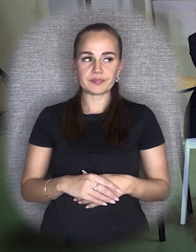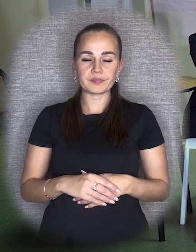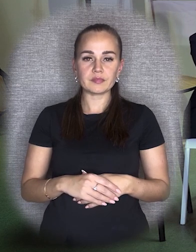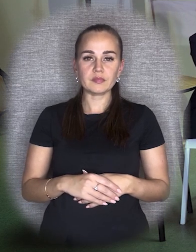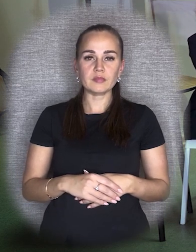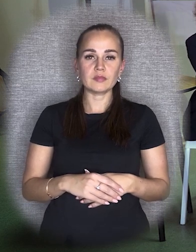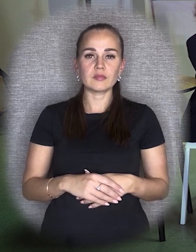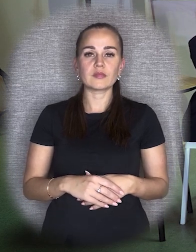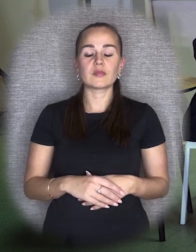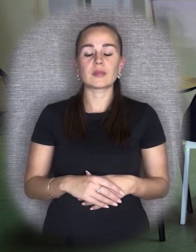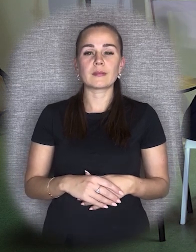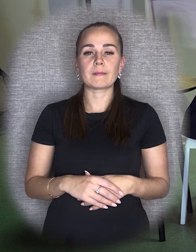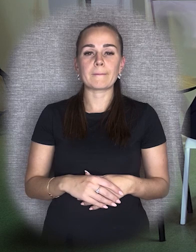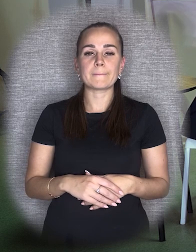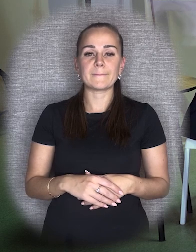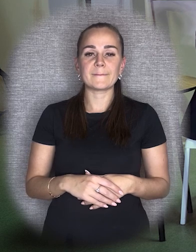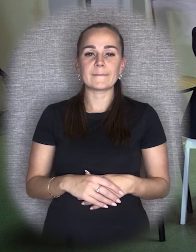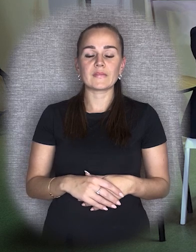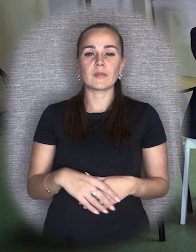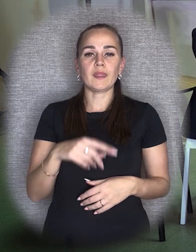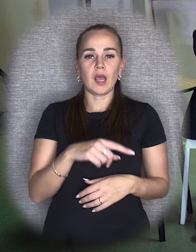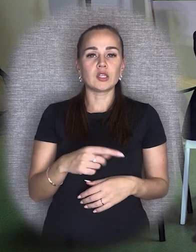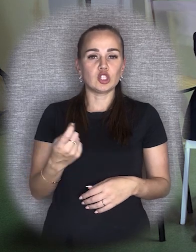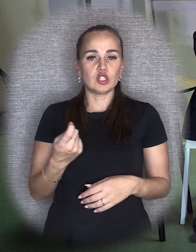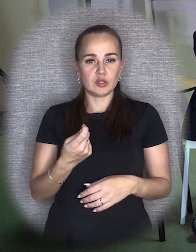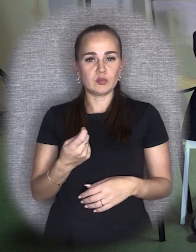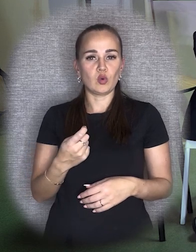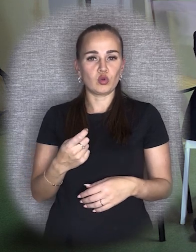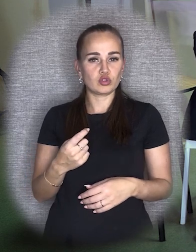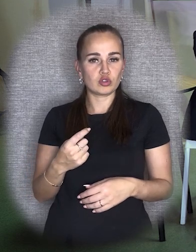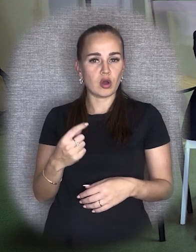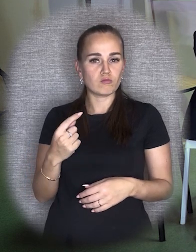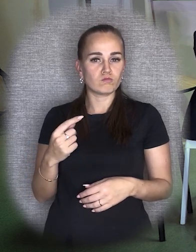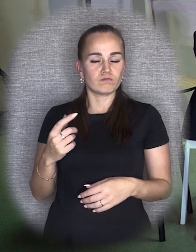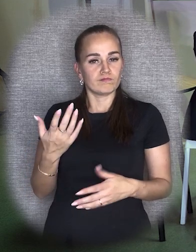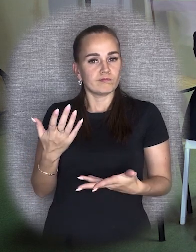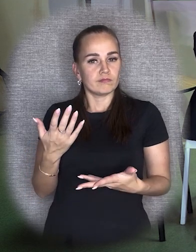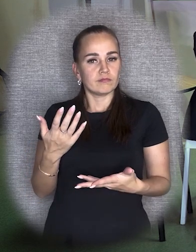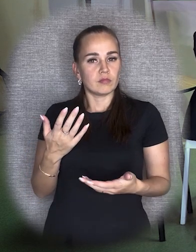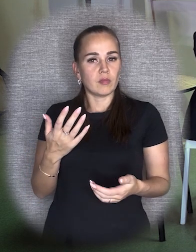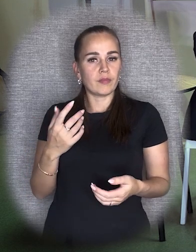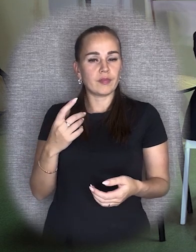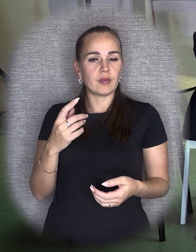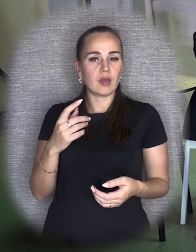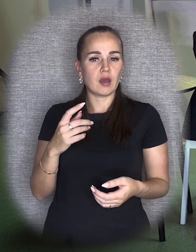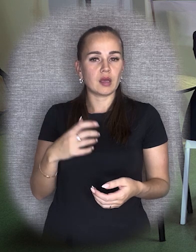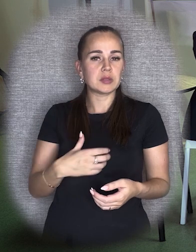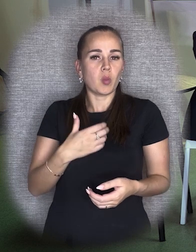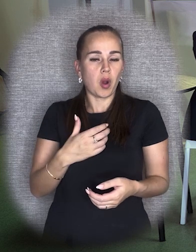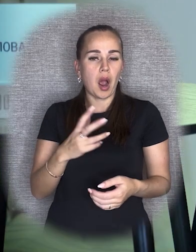Ну вот мы отнеслись с некоторой настороженностью к идее драпировки